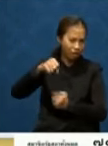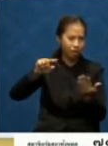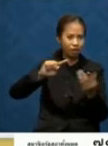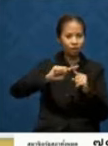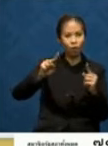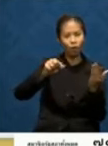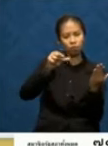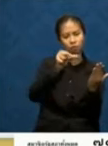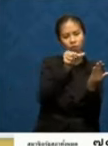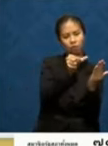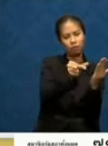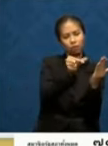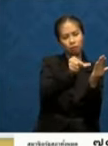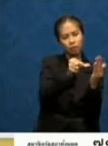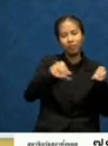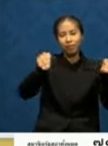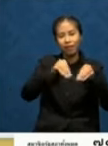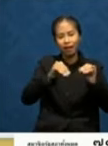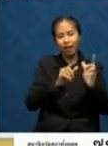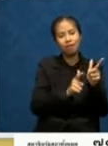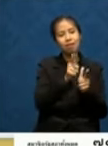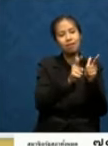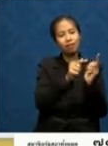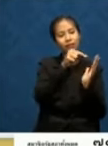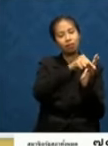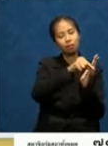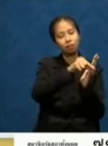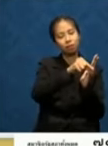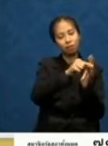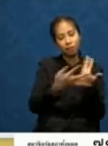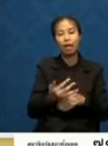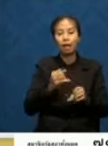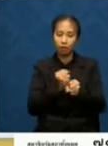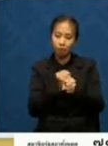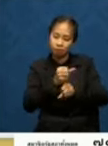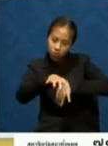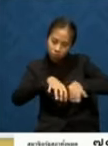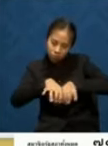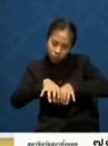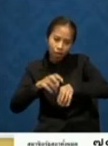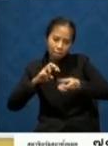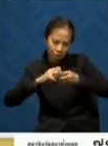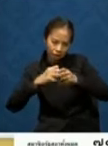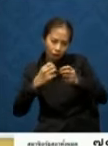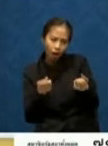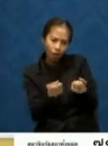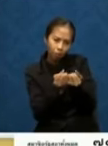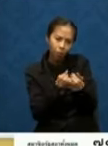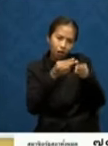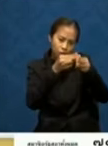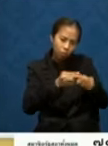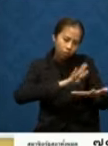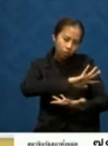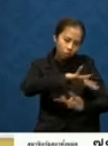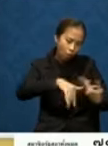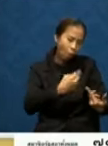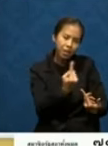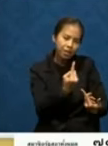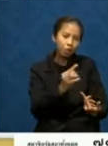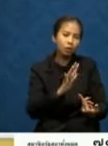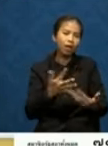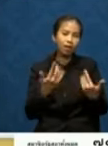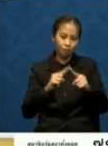ำเภอเชียงคานจังหวัดเลยไป2กิโลเมตรการดำเนินการใดๆย่อมมีผลกระทบไม่ใช่เฉพาะสิ่งแวดล้อมชีวภาพป